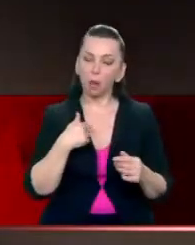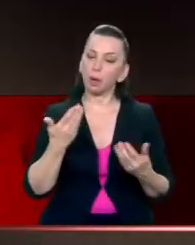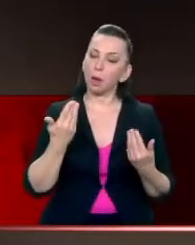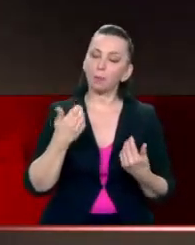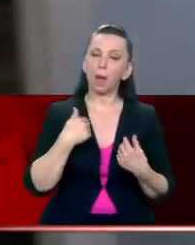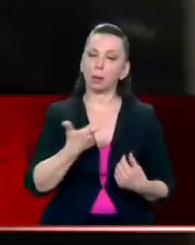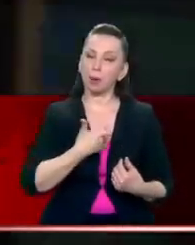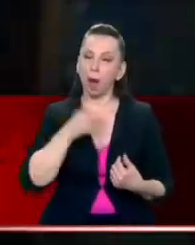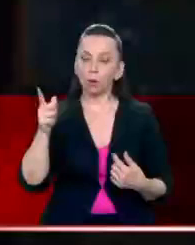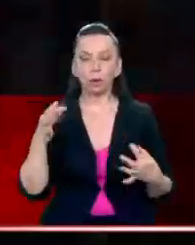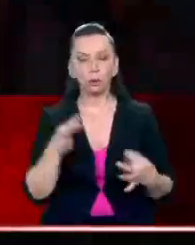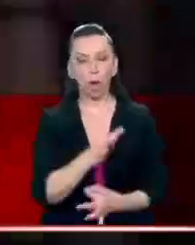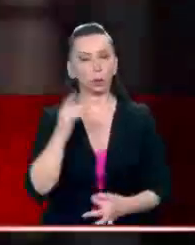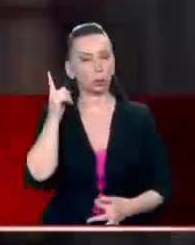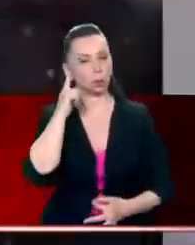saygıdan